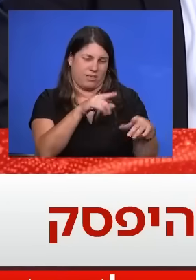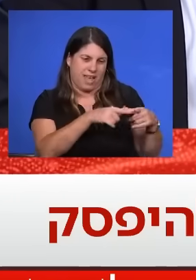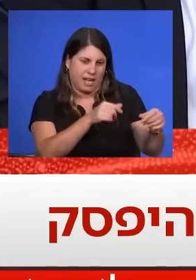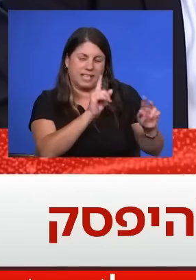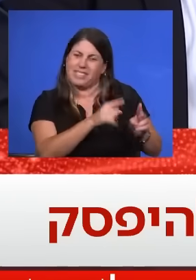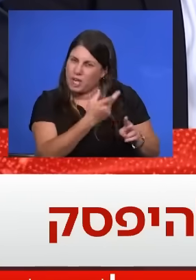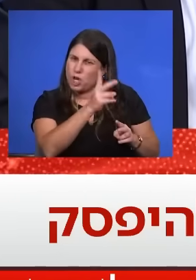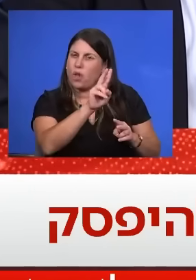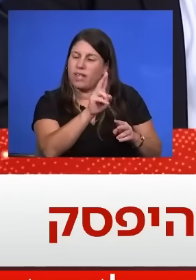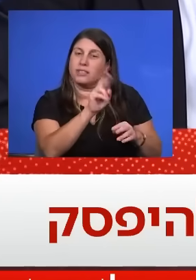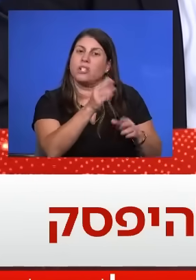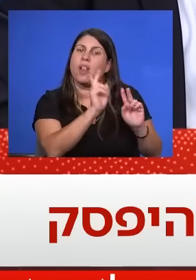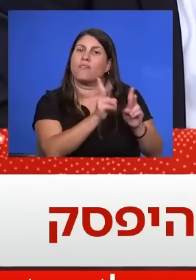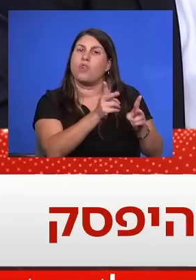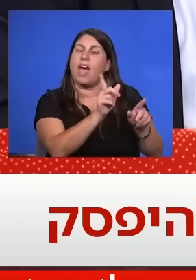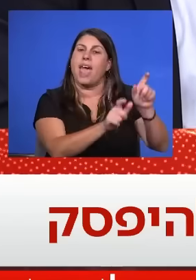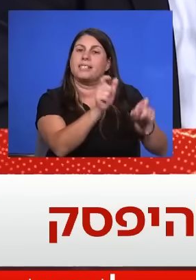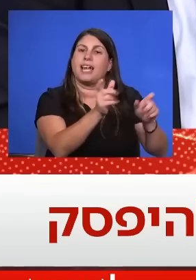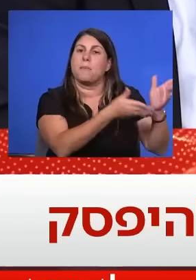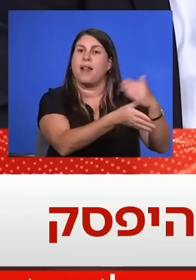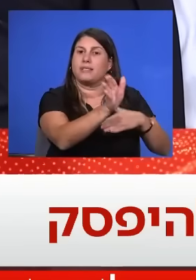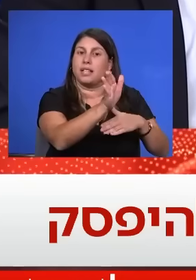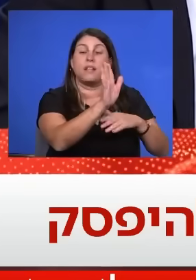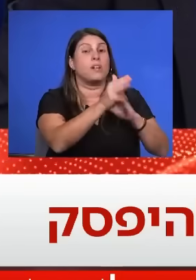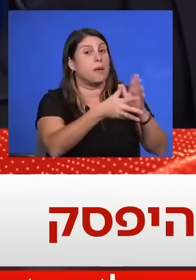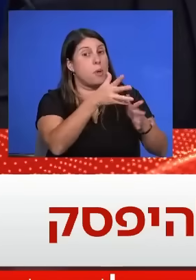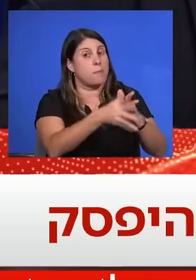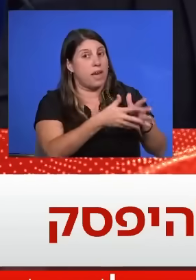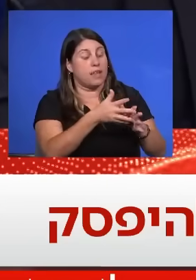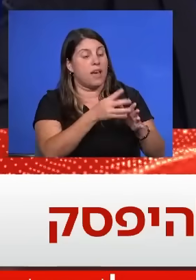לצאת, ואומר גם, בעצם אנחנו חייבים לדבר על היום